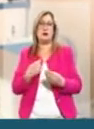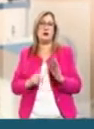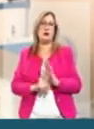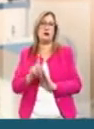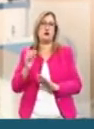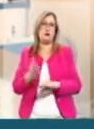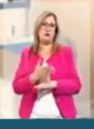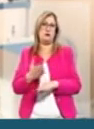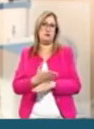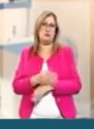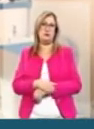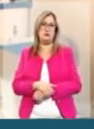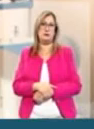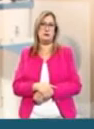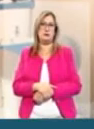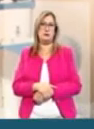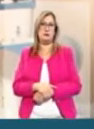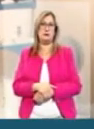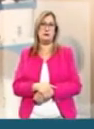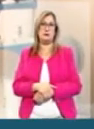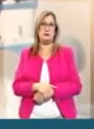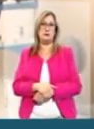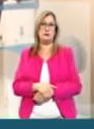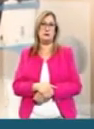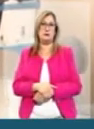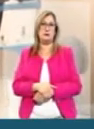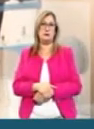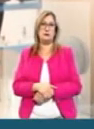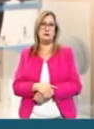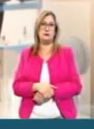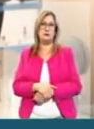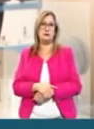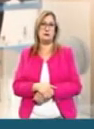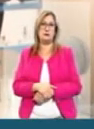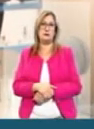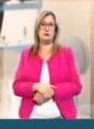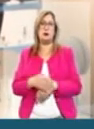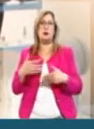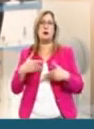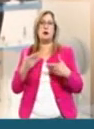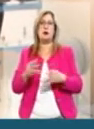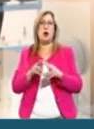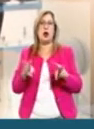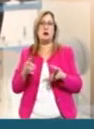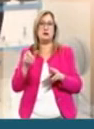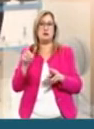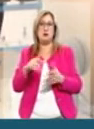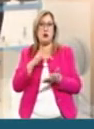осы қаланың әкімі ұсынысымен тігін цехын ашып жатыр. Ұйымдасып соған